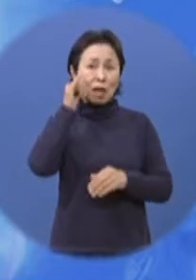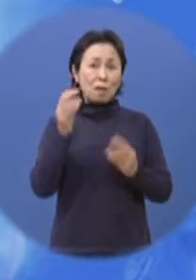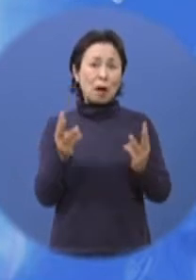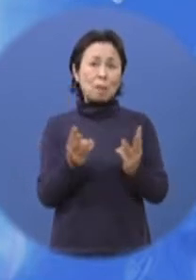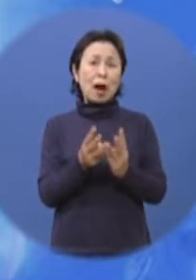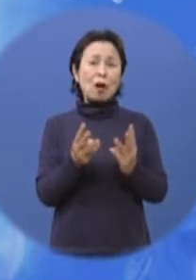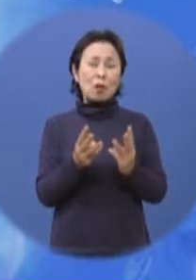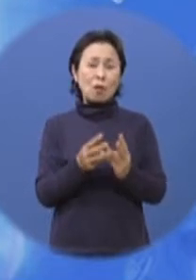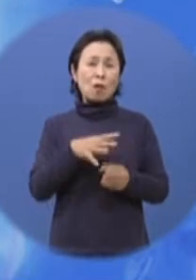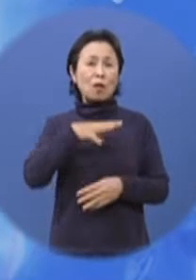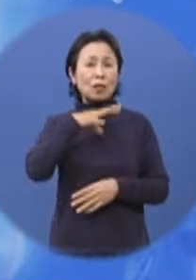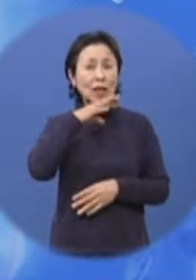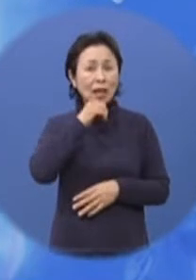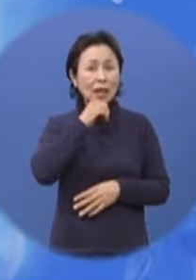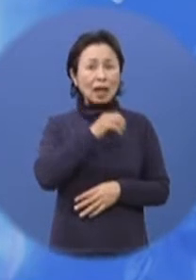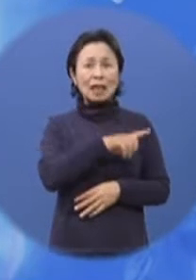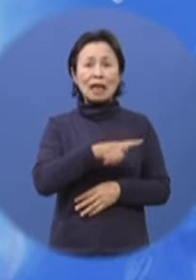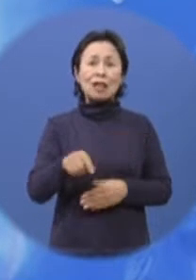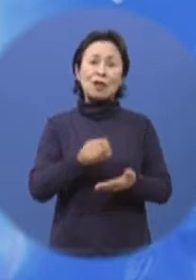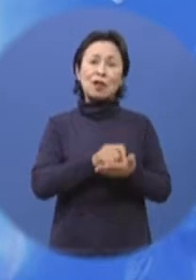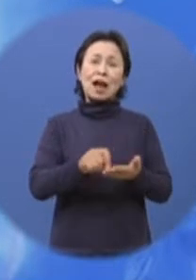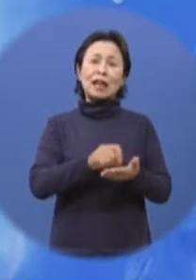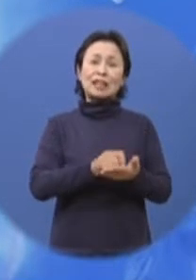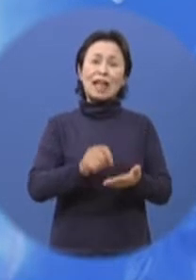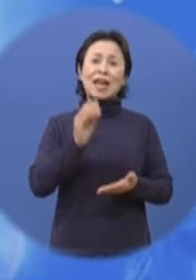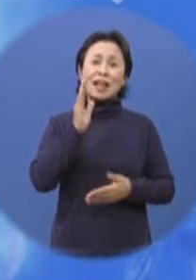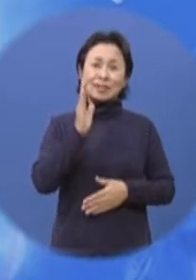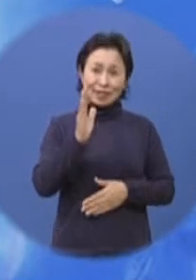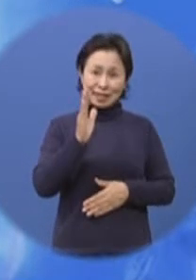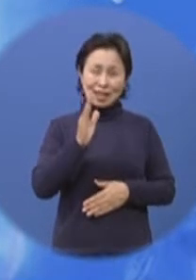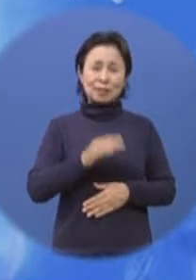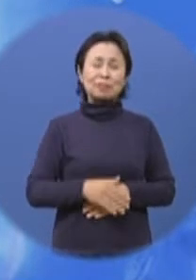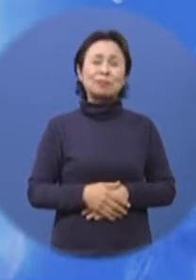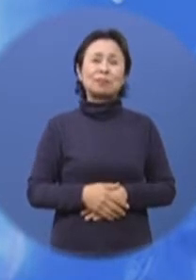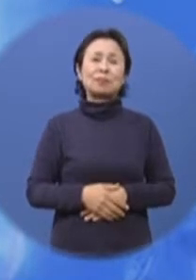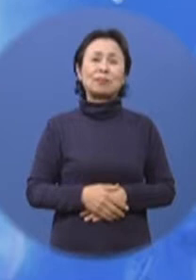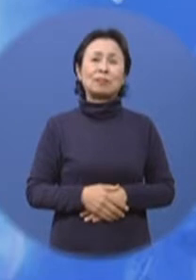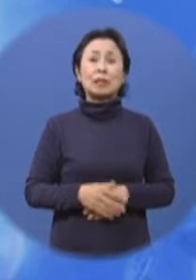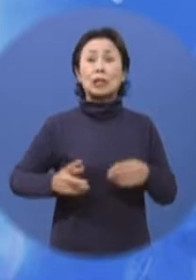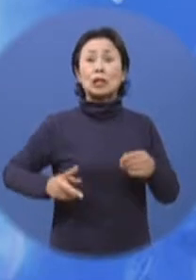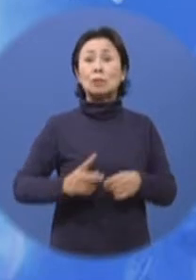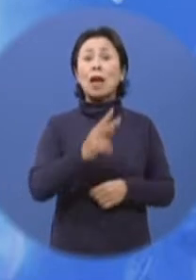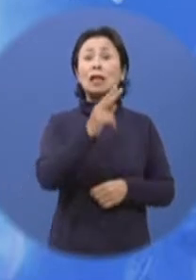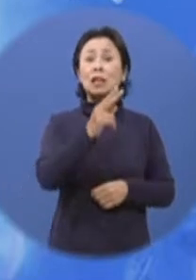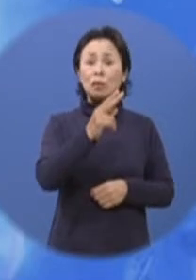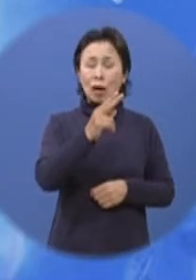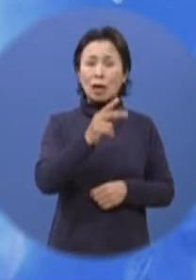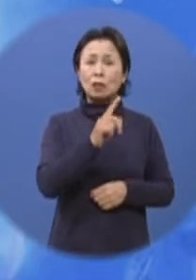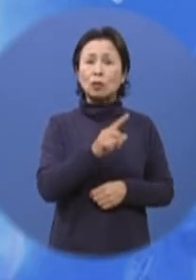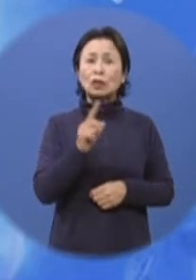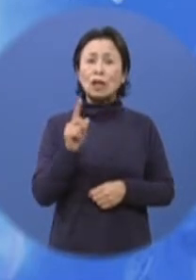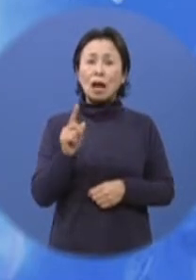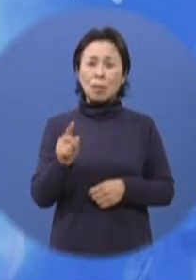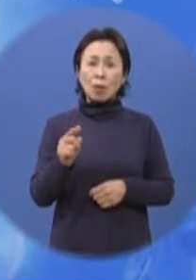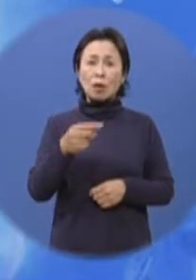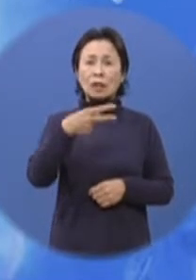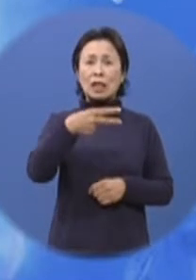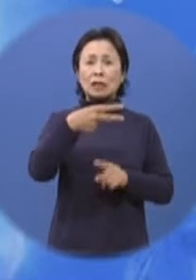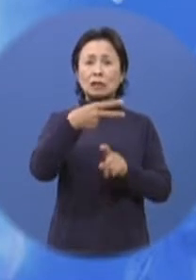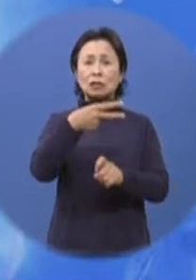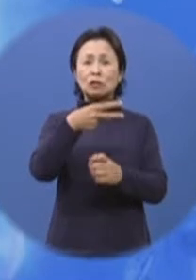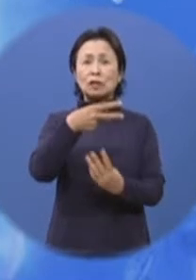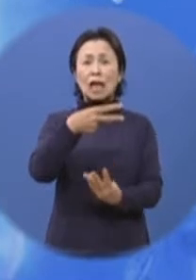年齢など必要事項をご記入ください締め切りはどちらの場合も2月